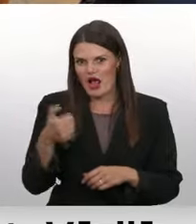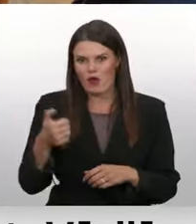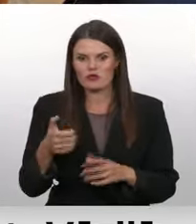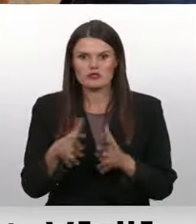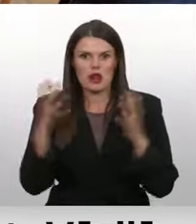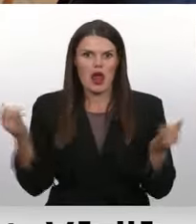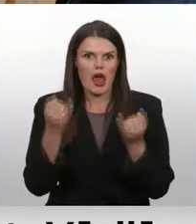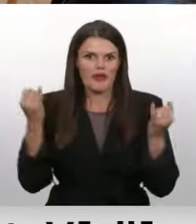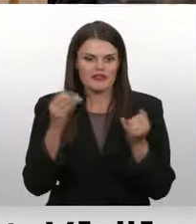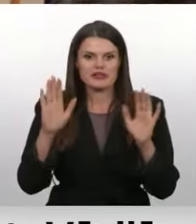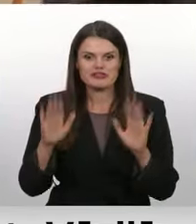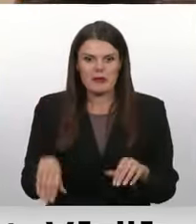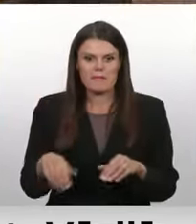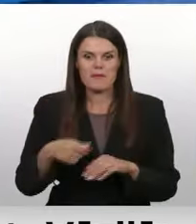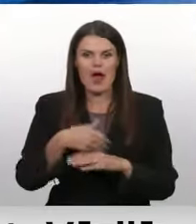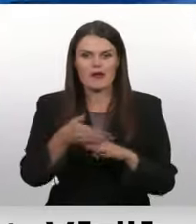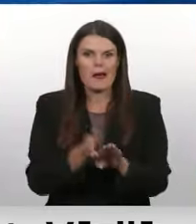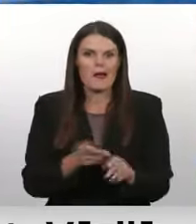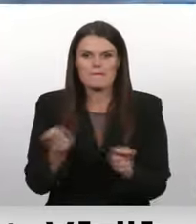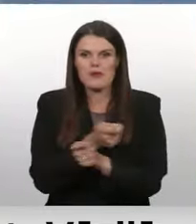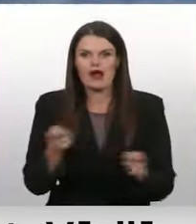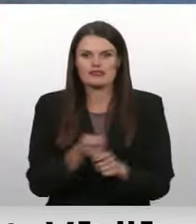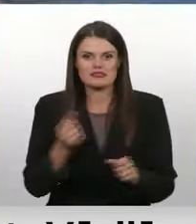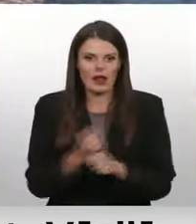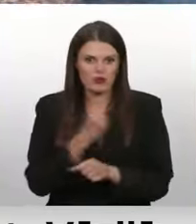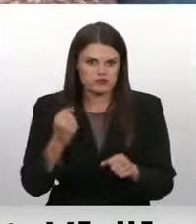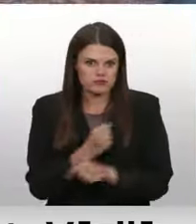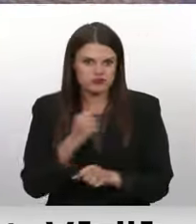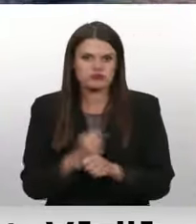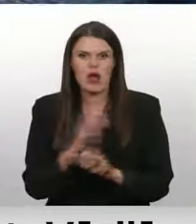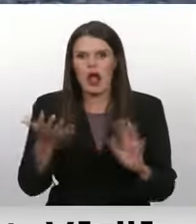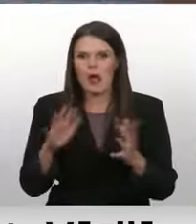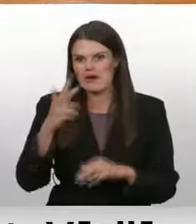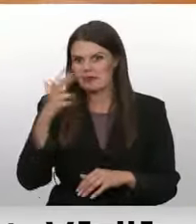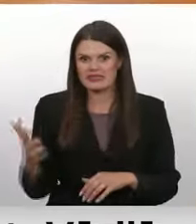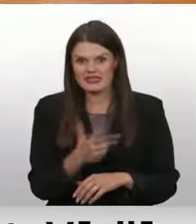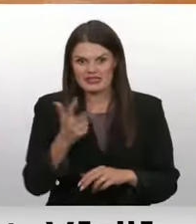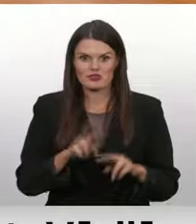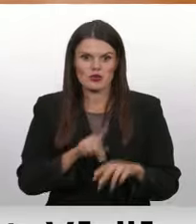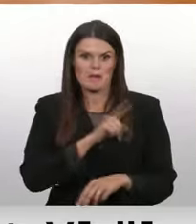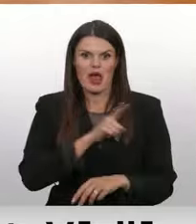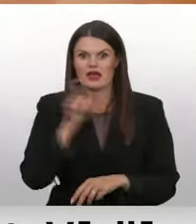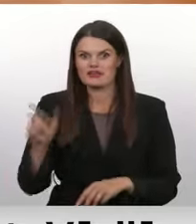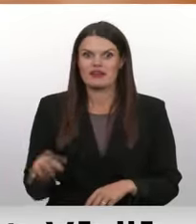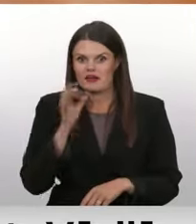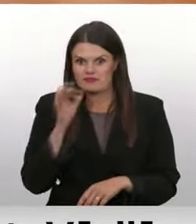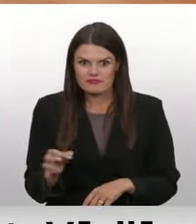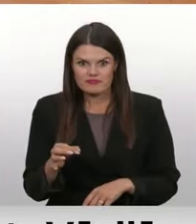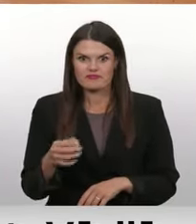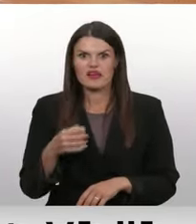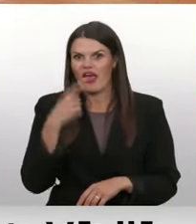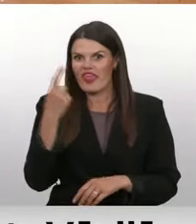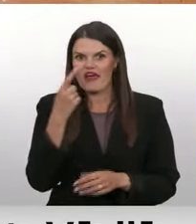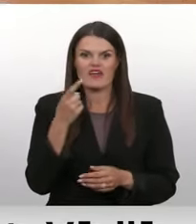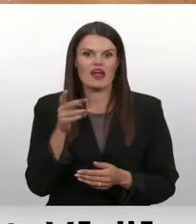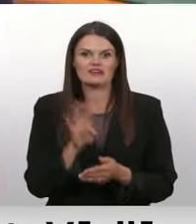Liela interese bija par pastalu darināšanu. Tas aizņem apmēram 3 stundas, un meistari atklāja, neviens bez pabeigta pāra